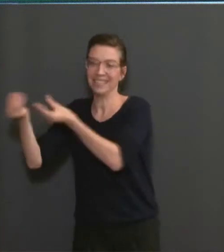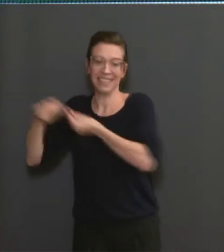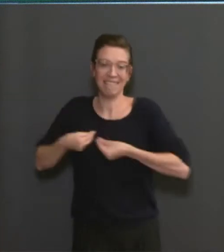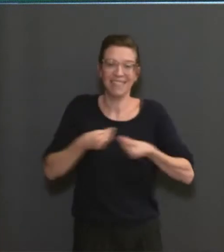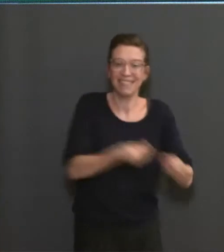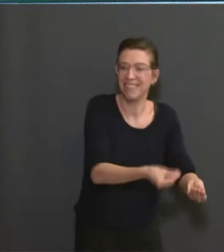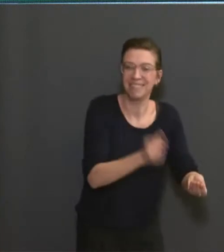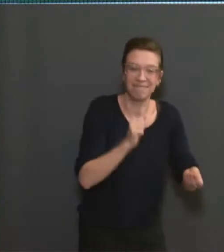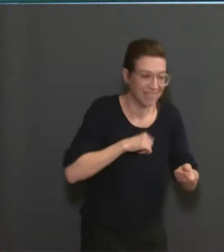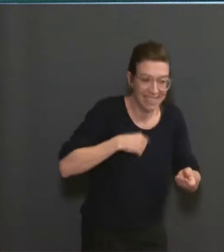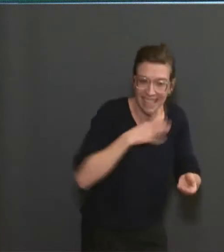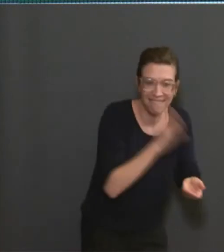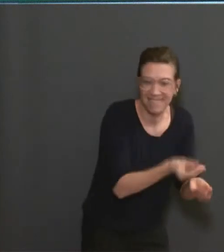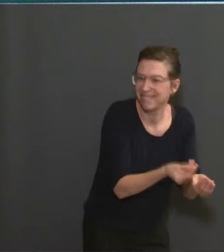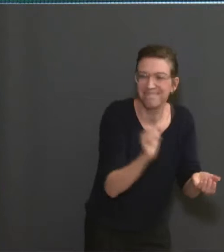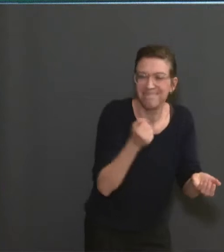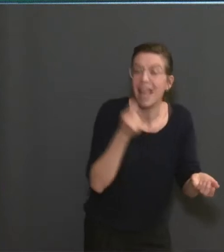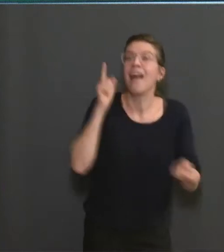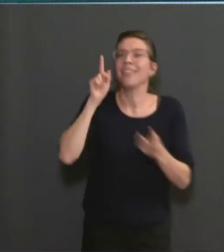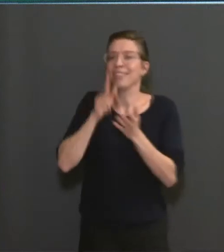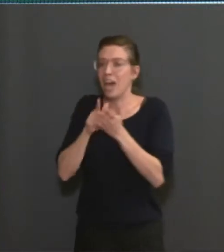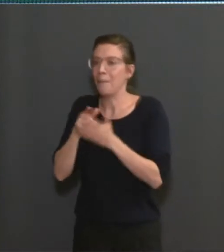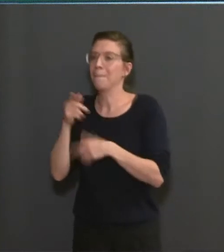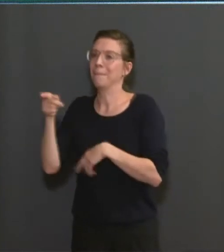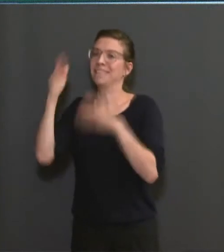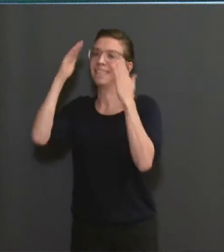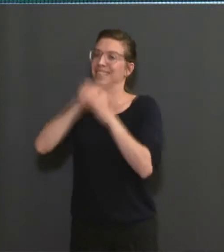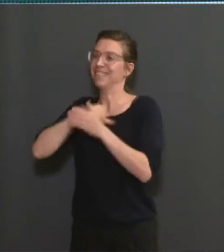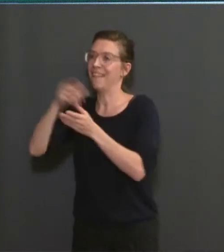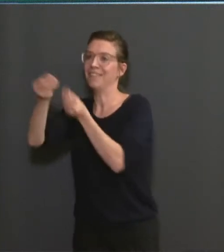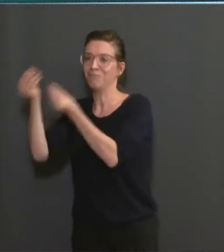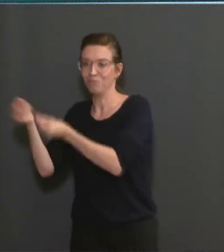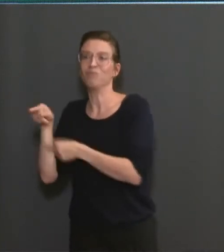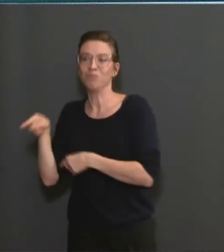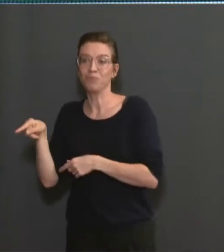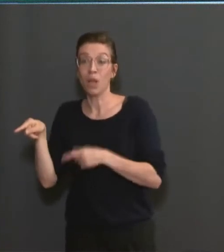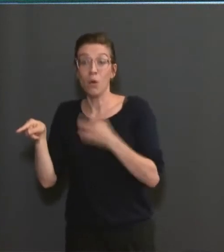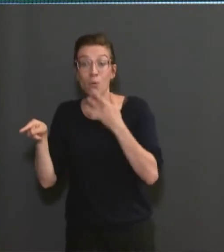Het is weliswaar belangrijk om dat op een veilige manier te doen.